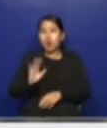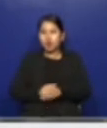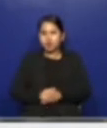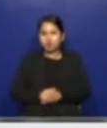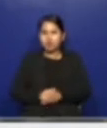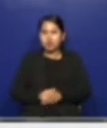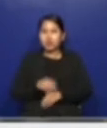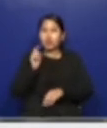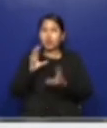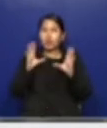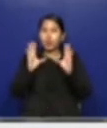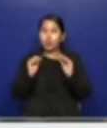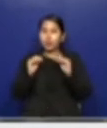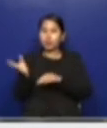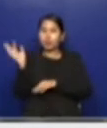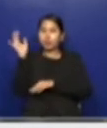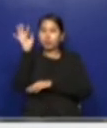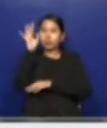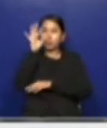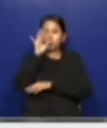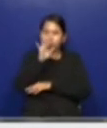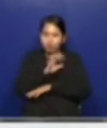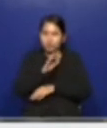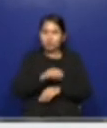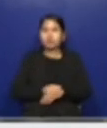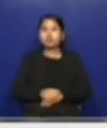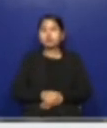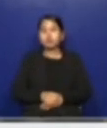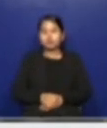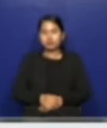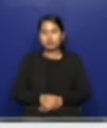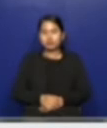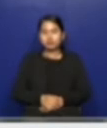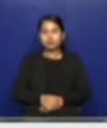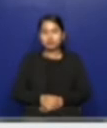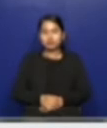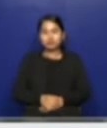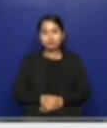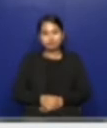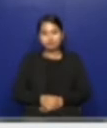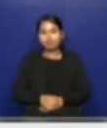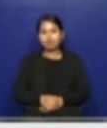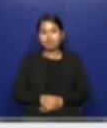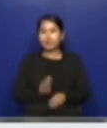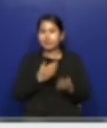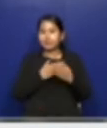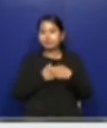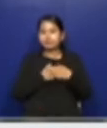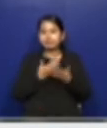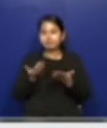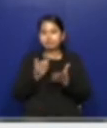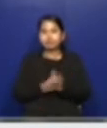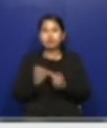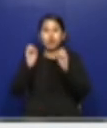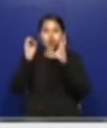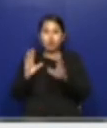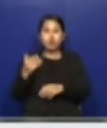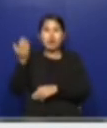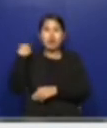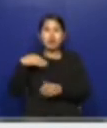งครึ่งวันนะวันนี้เนี่ยท่านนายกผมเนี่ยอยู่ในใจผมเสมอนะพี่อาจารย์ผมตัวเรียนมส